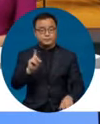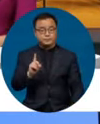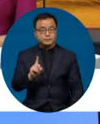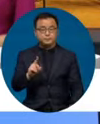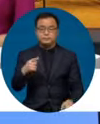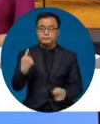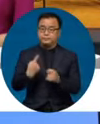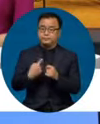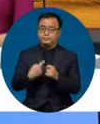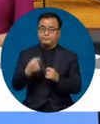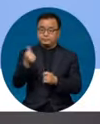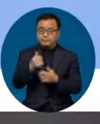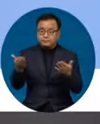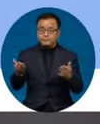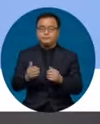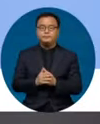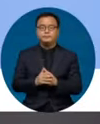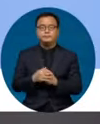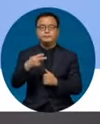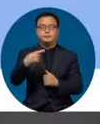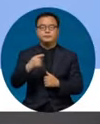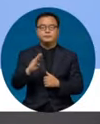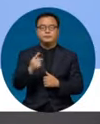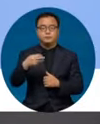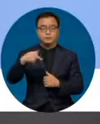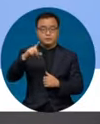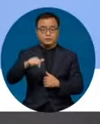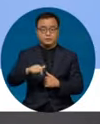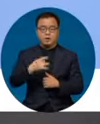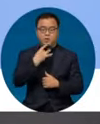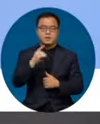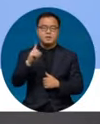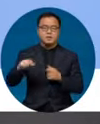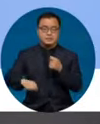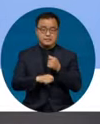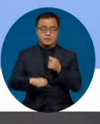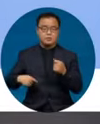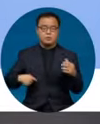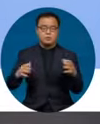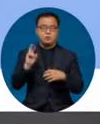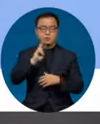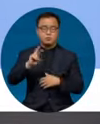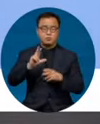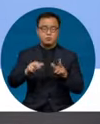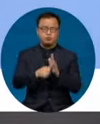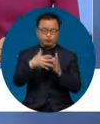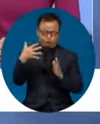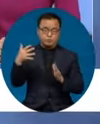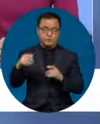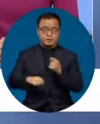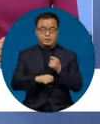첫 번째로 소개해드릴 곡은 드보르작의 유일한 첼로 협주곡입니다. 지금은 제일 유명한 첼로 레파토리 중 한